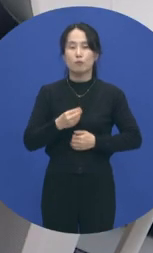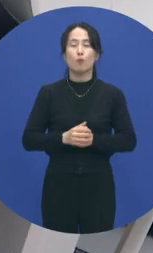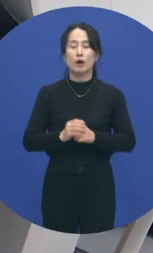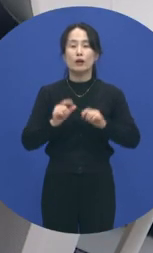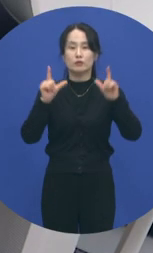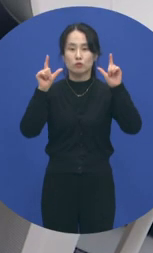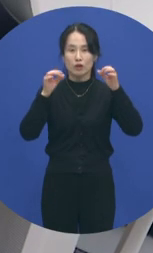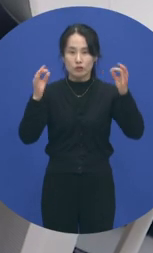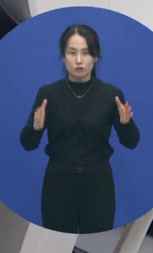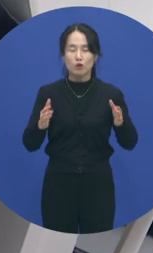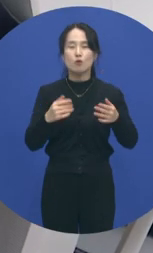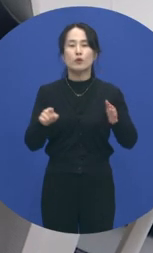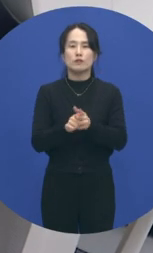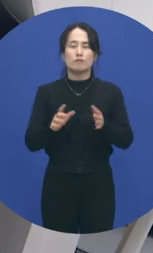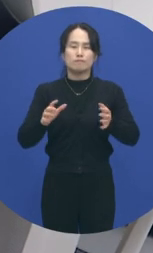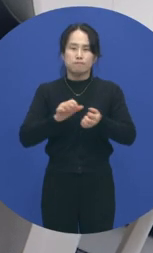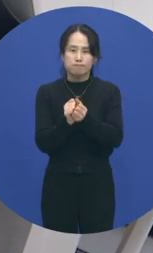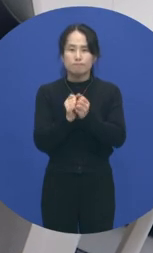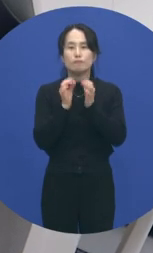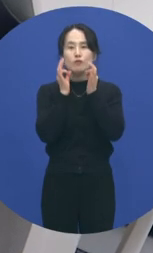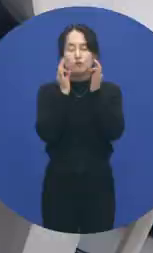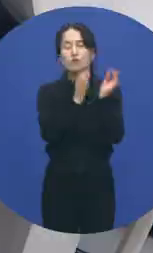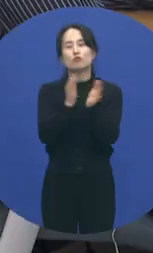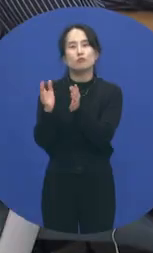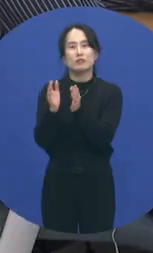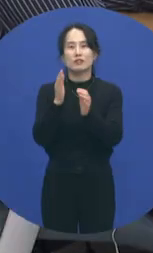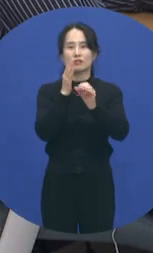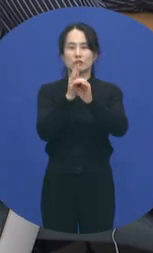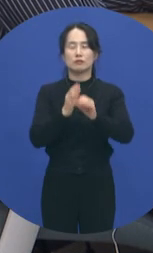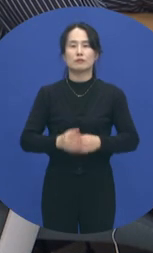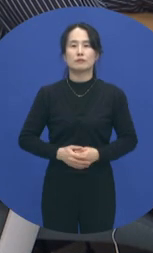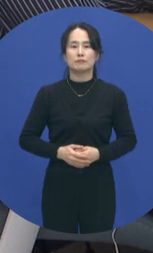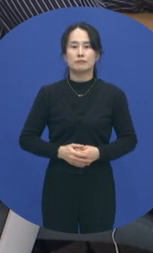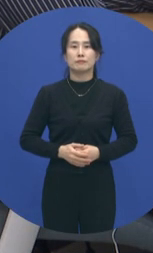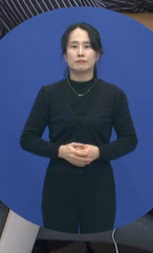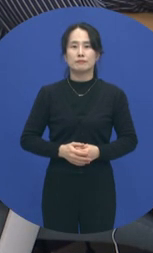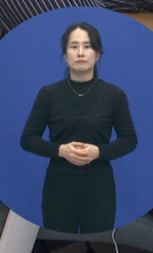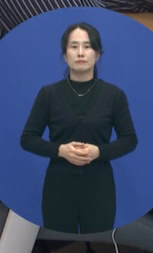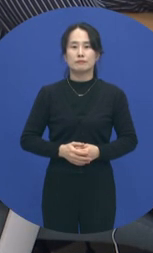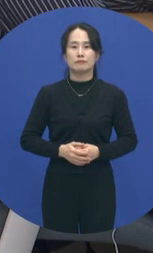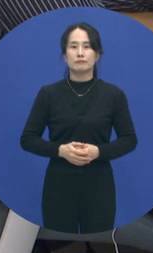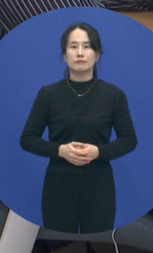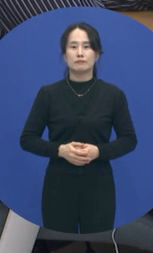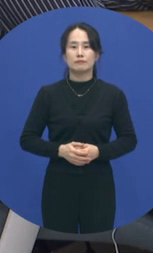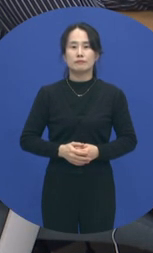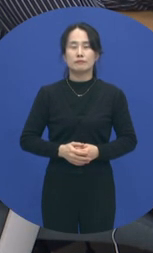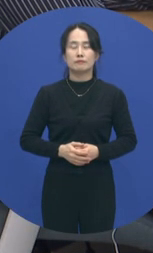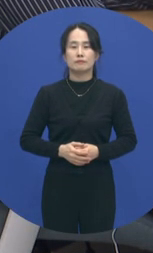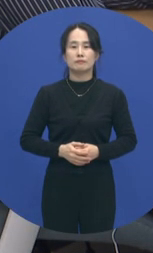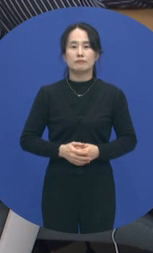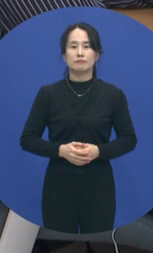설 연휴가 될 수 있도록 총력을 다할 방침입니다. GTV 뉴스 최창순입니다.